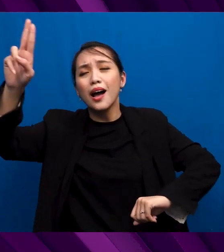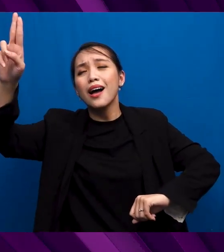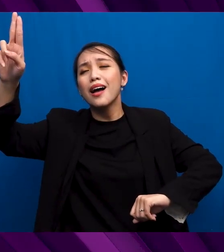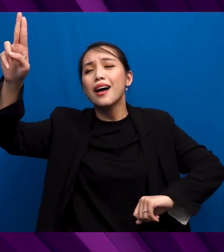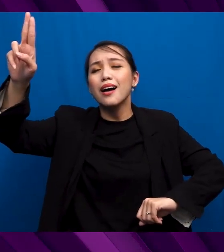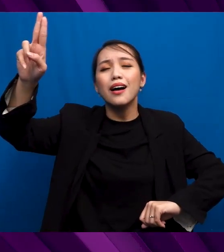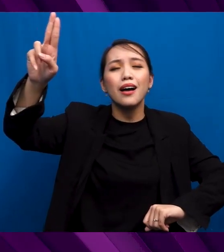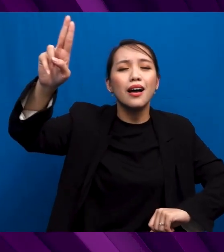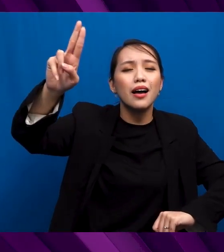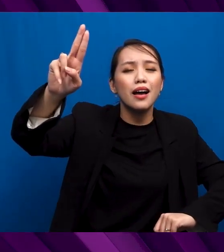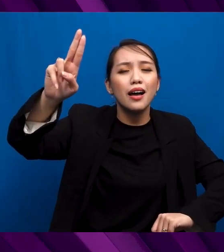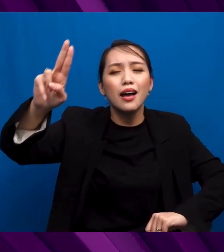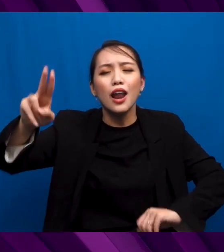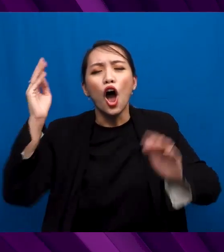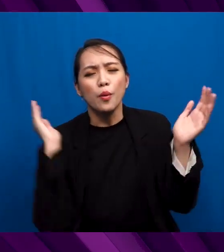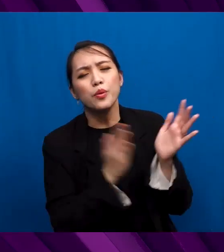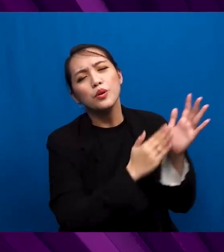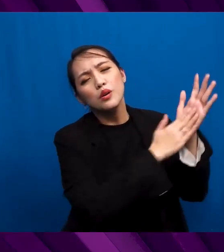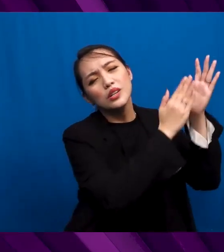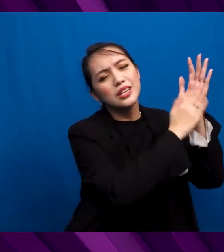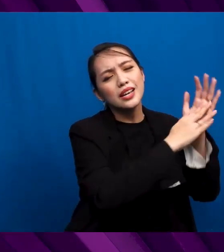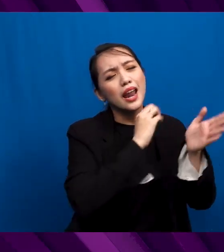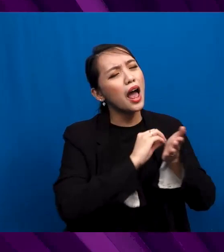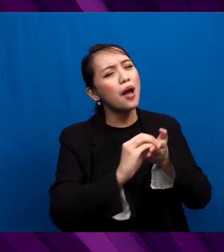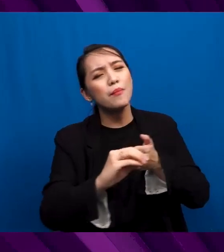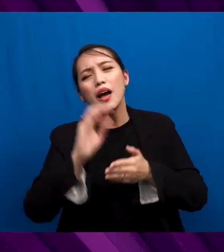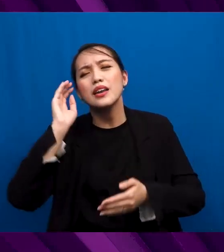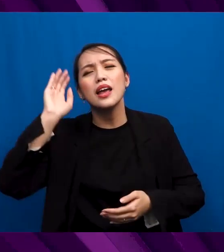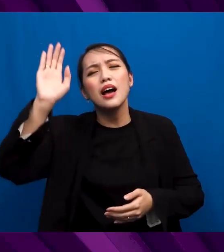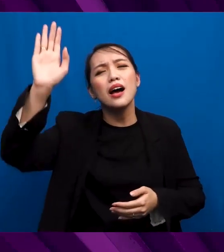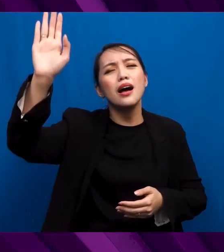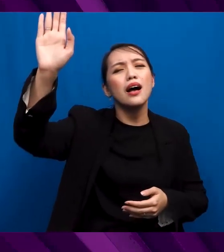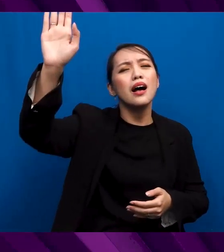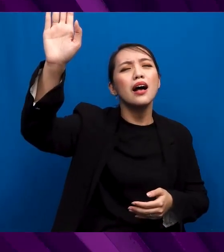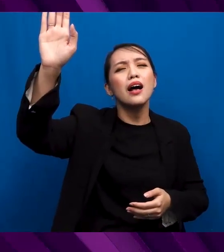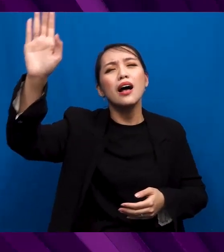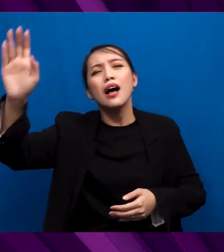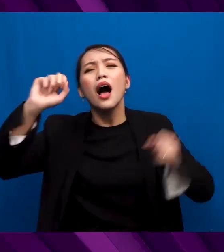Inamaya Ramaya Sane, Inara Ramaya So.